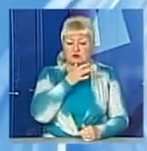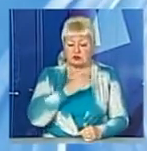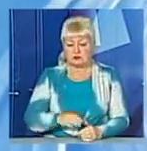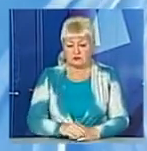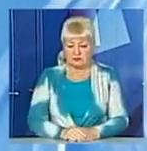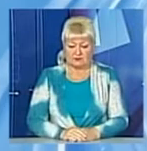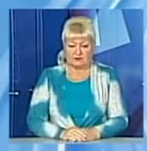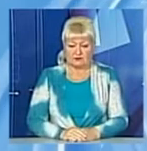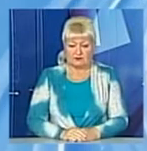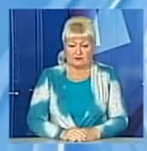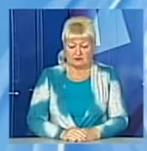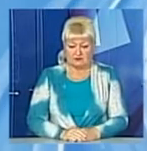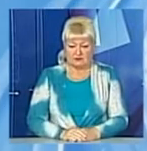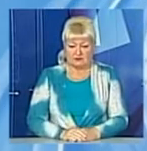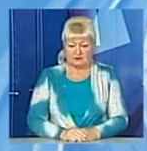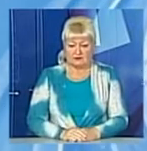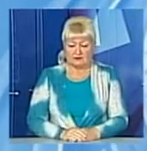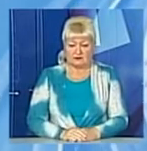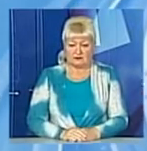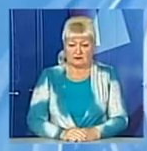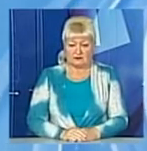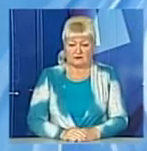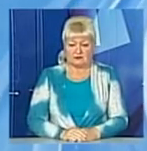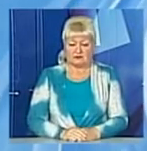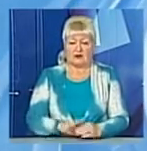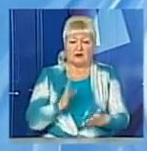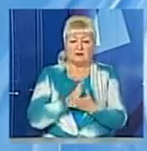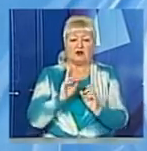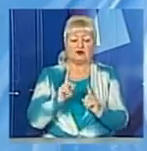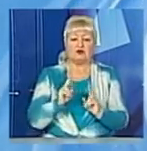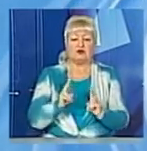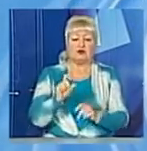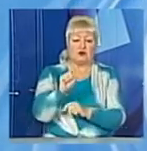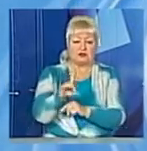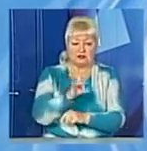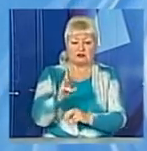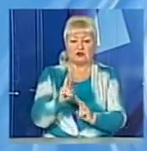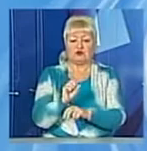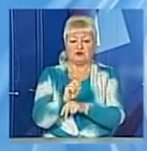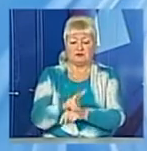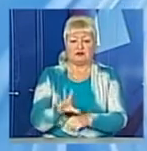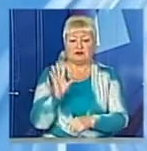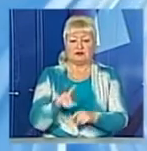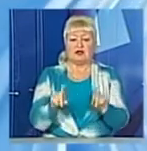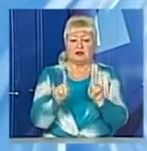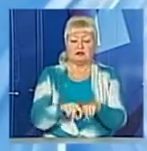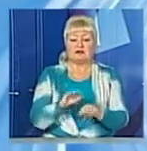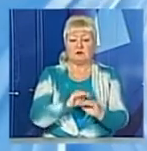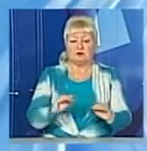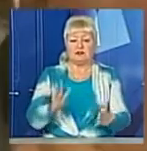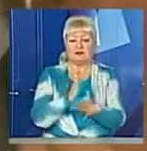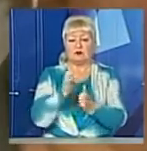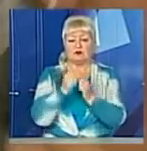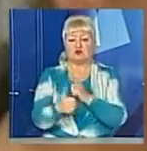само, хто 10 раз виводив, хто 11, хто 12. І всіх так само діти мають щотижня